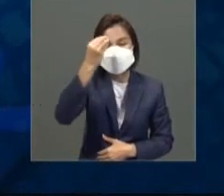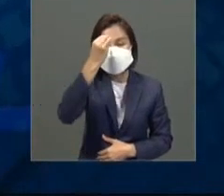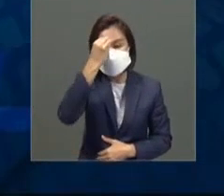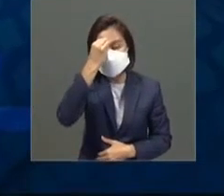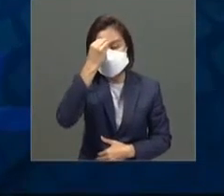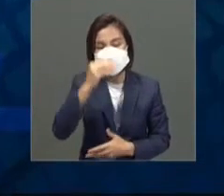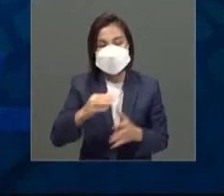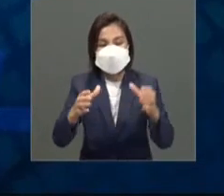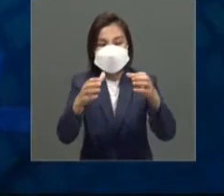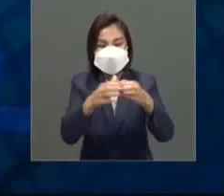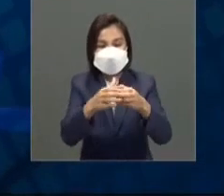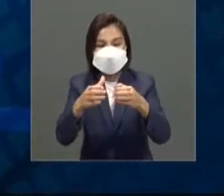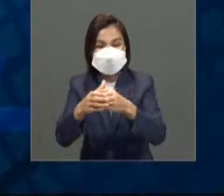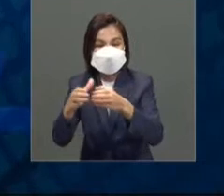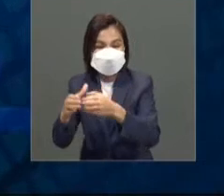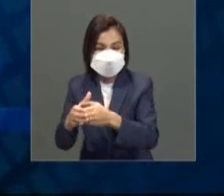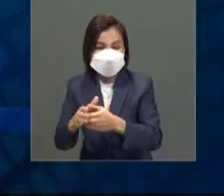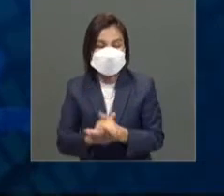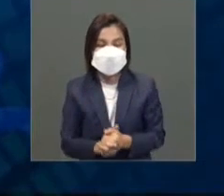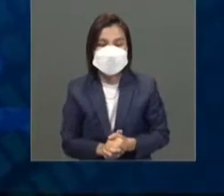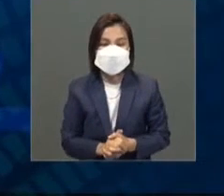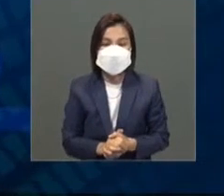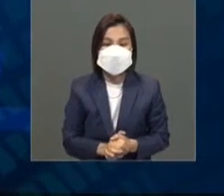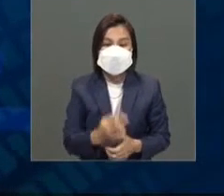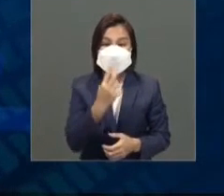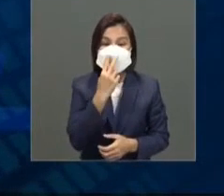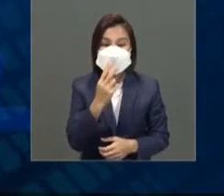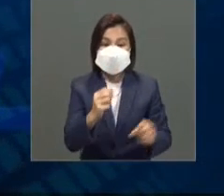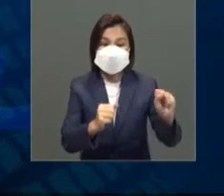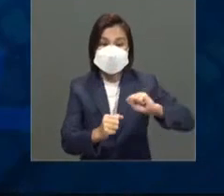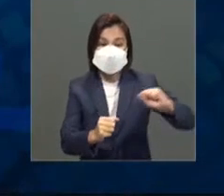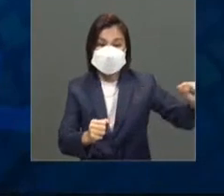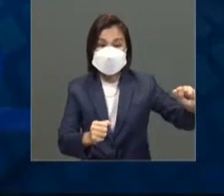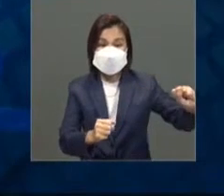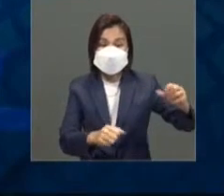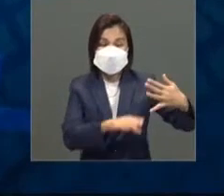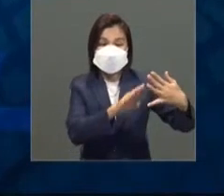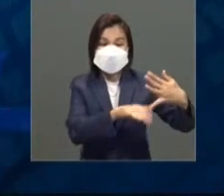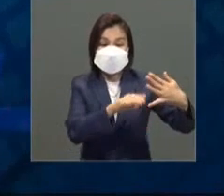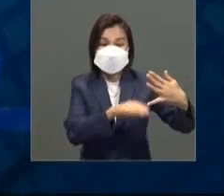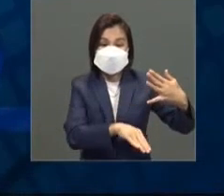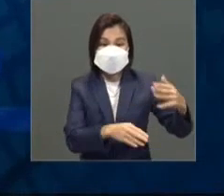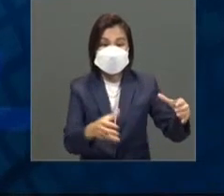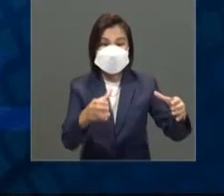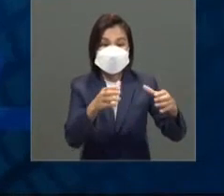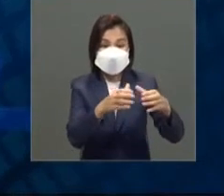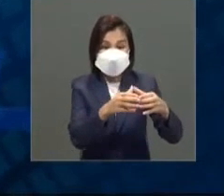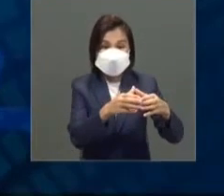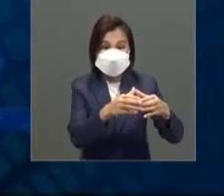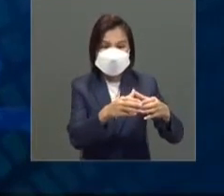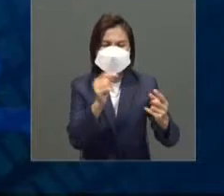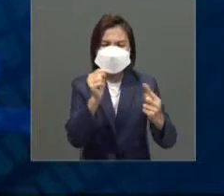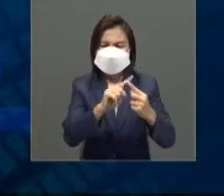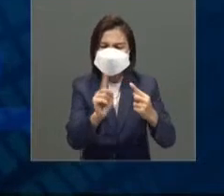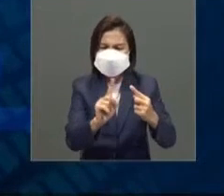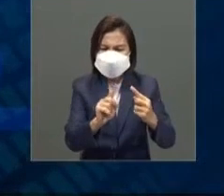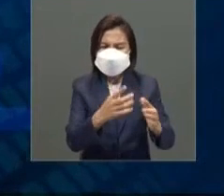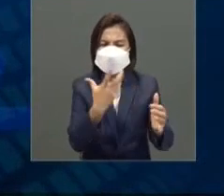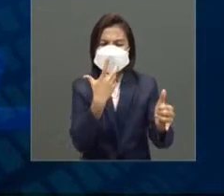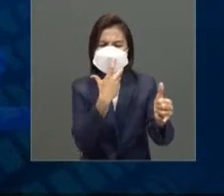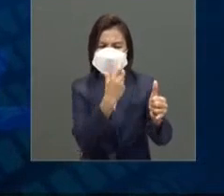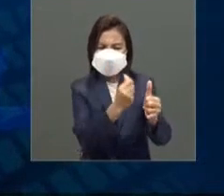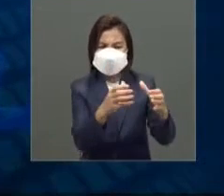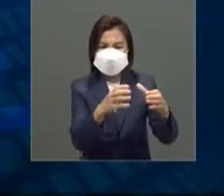ะครับแล้วก็กรอบด้านขวามือนะครับด้านล่างเป็นสถานที่ให้บริการฉีดวัคซีนกลุ่มคนต่างชาติครับ